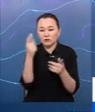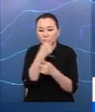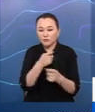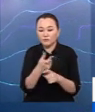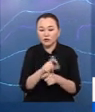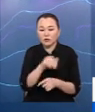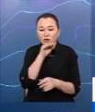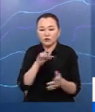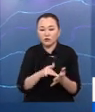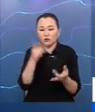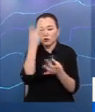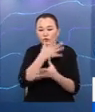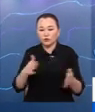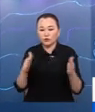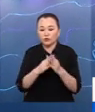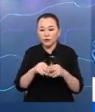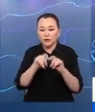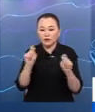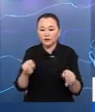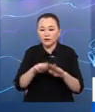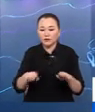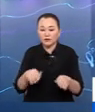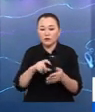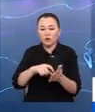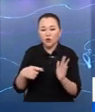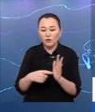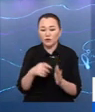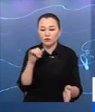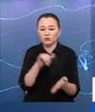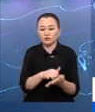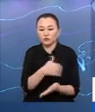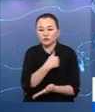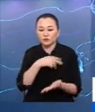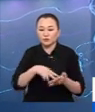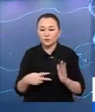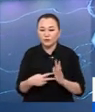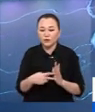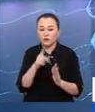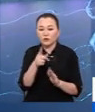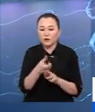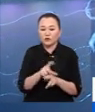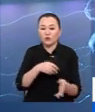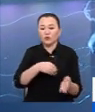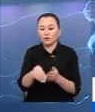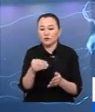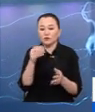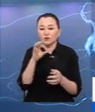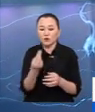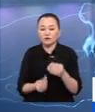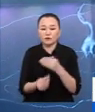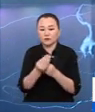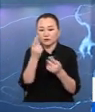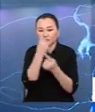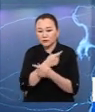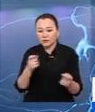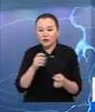құрылғыны Текелі қалалық мәдениет үйінде ашылып жатқан балалар бөлмесіне орнатуды жоспарлаған. Бірақ бұл сатып алу әлеуметтік желіде